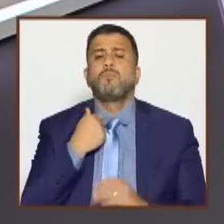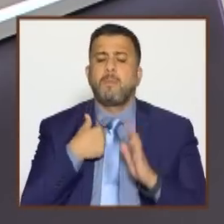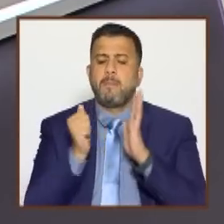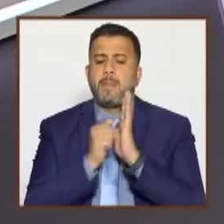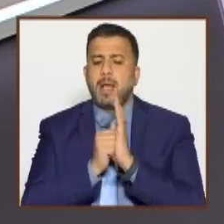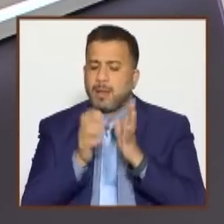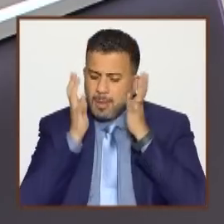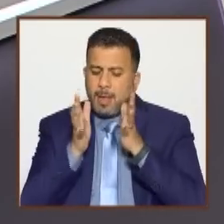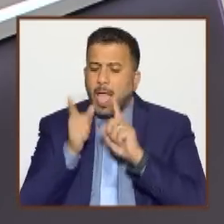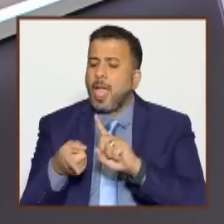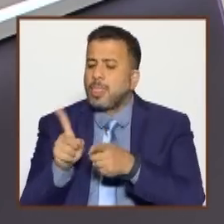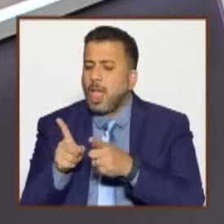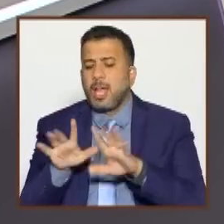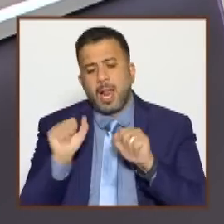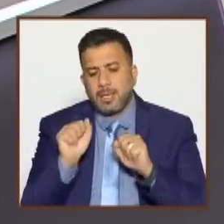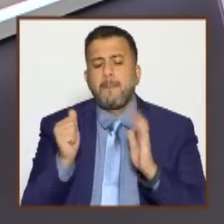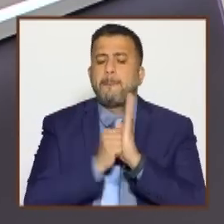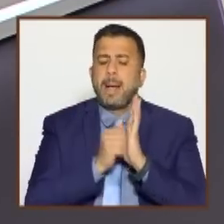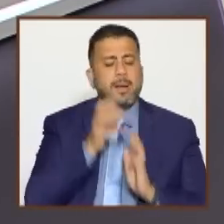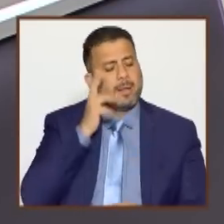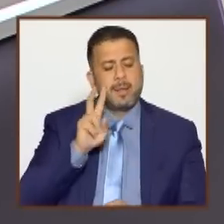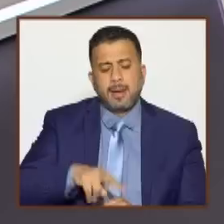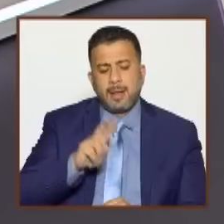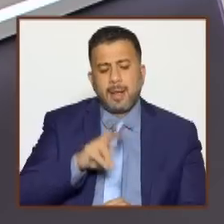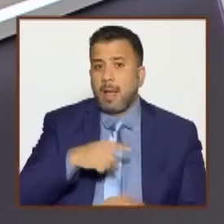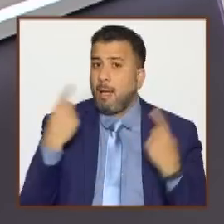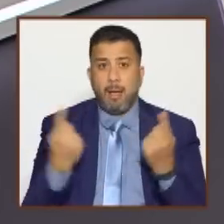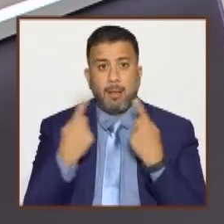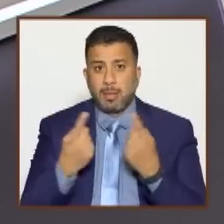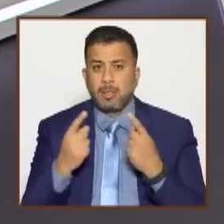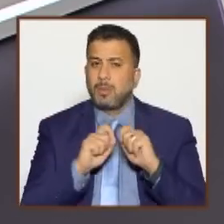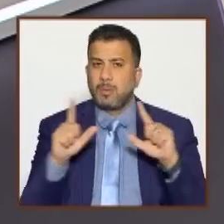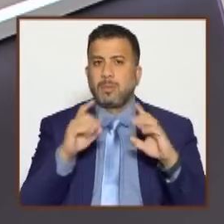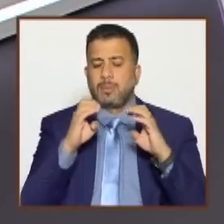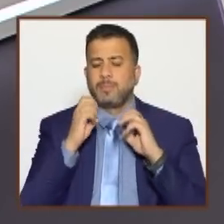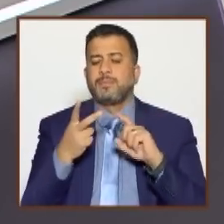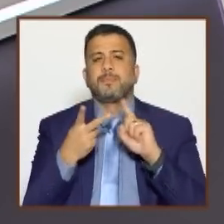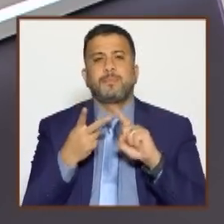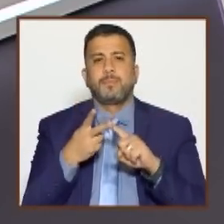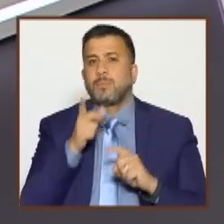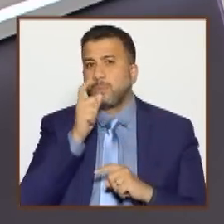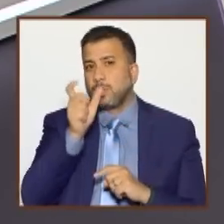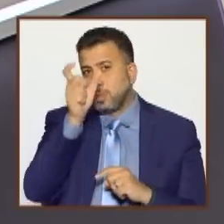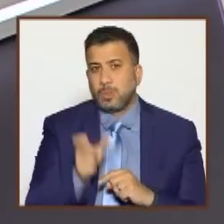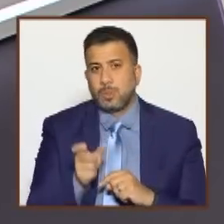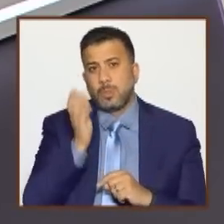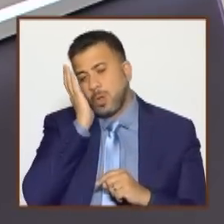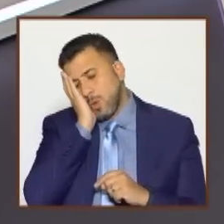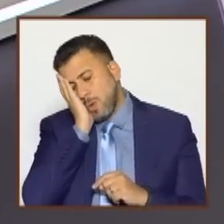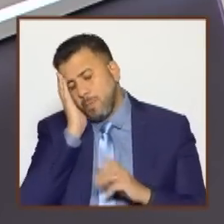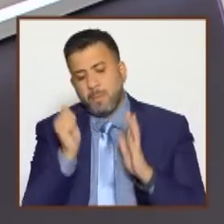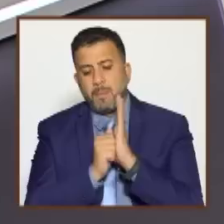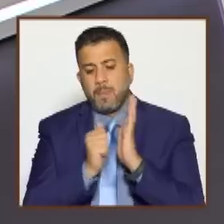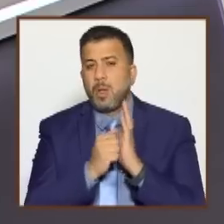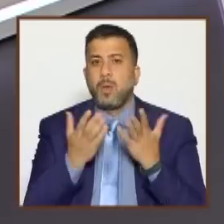طيب. السؤال الثاني، هل يجوز للشخص إذا لم ينام في الليل لم ينام حتى